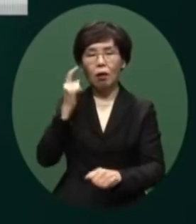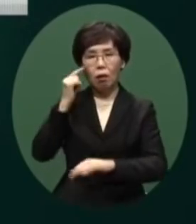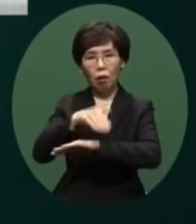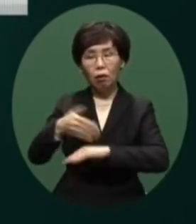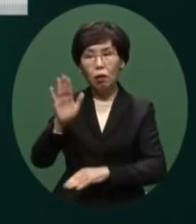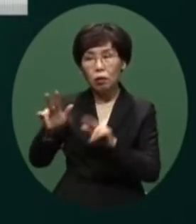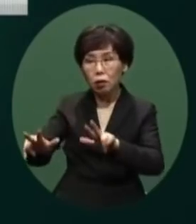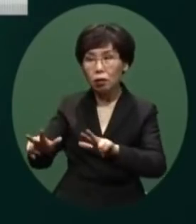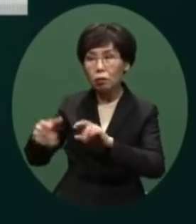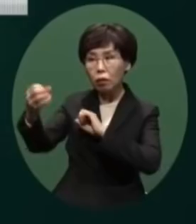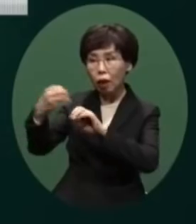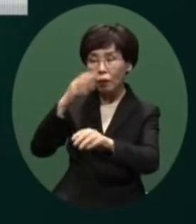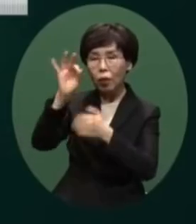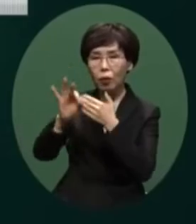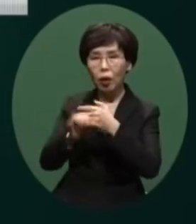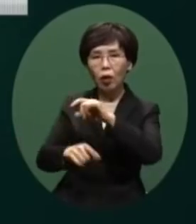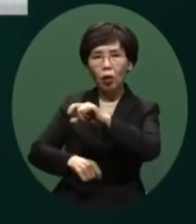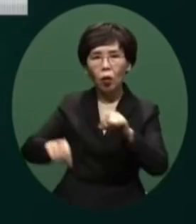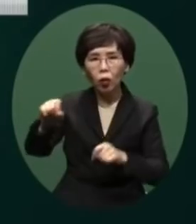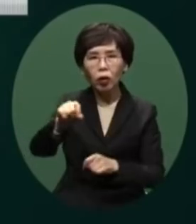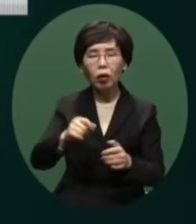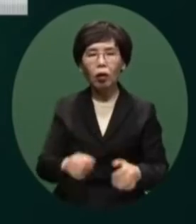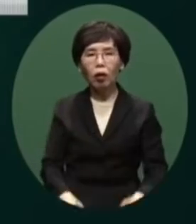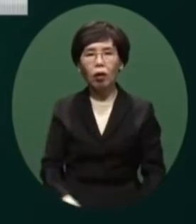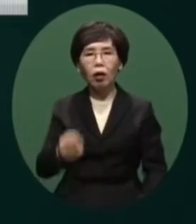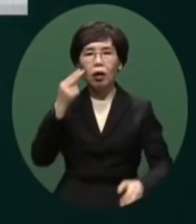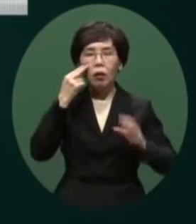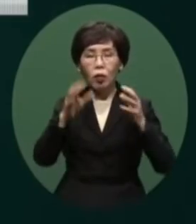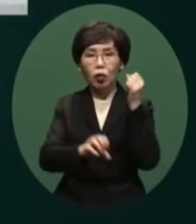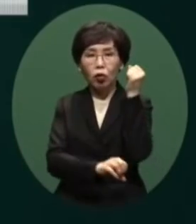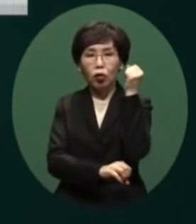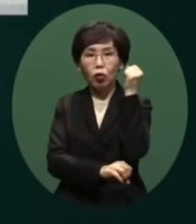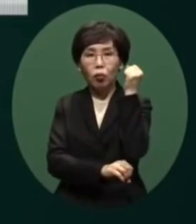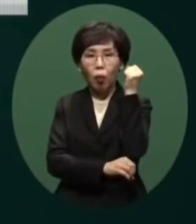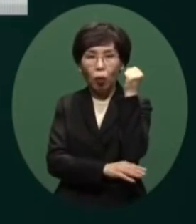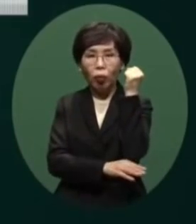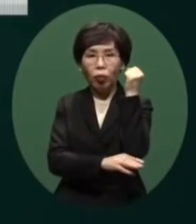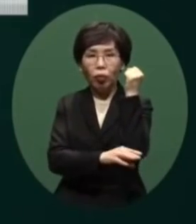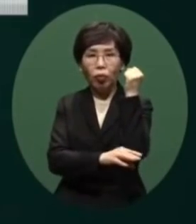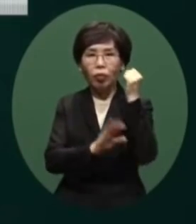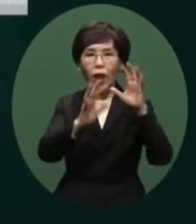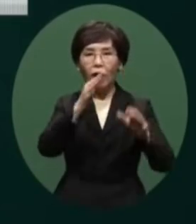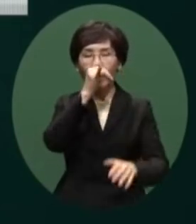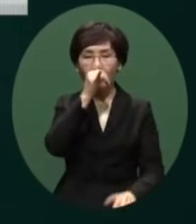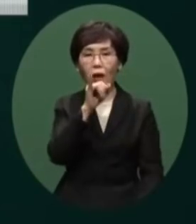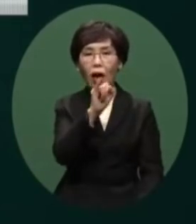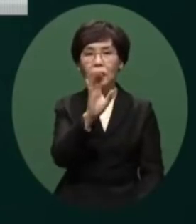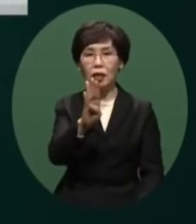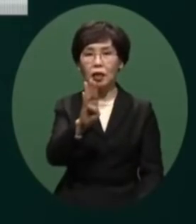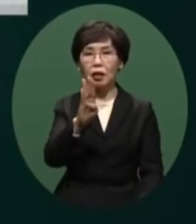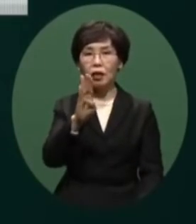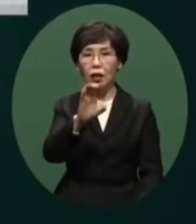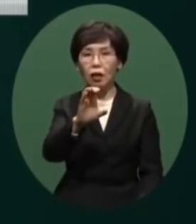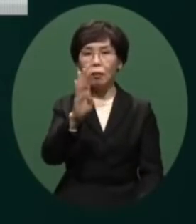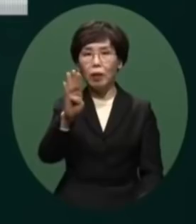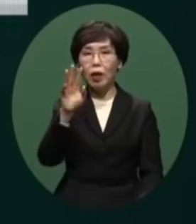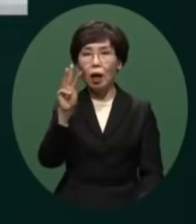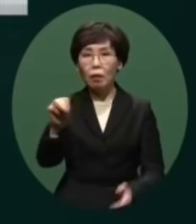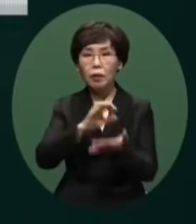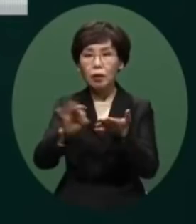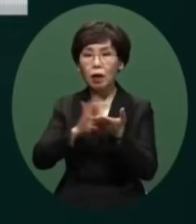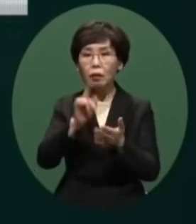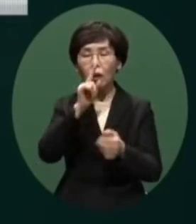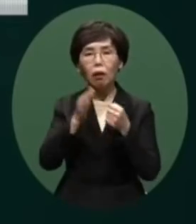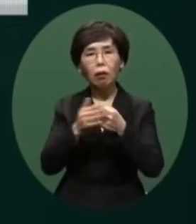하시는 말씀은 오히려 그게 아니라 미국 본토에 있는 ICBM을 쓰자는 그런 말씀이어서 도저히 이해가 가지